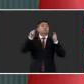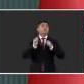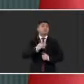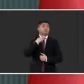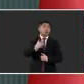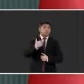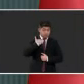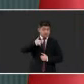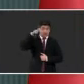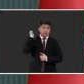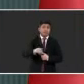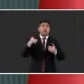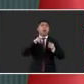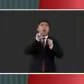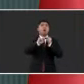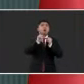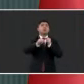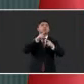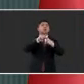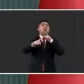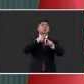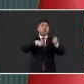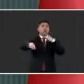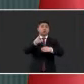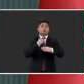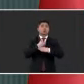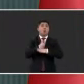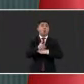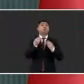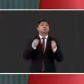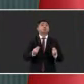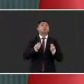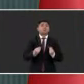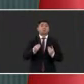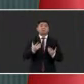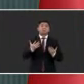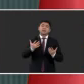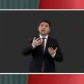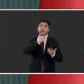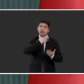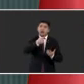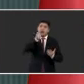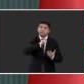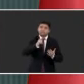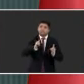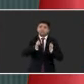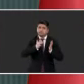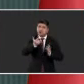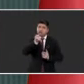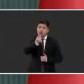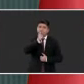Uyguladığımız ekonomi politikalarının doğruluğunun kimi mahcubiyetle de olsa, kimi dolaylı